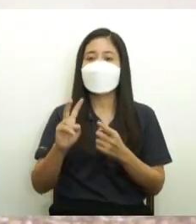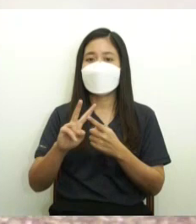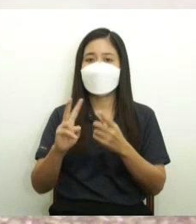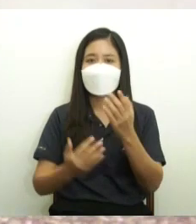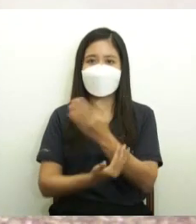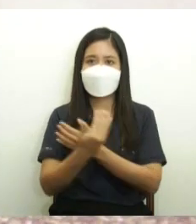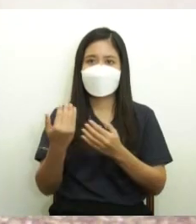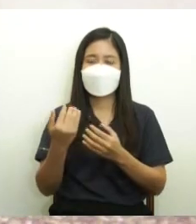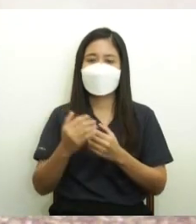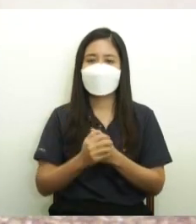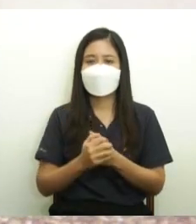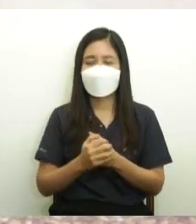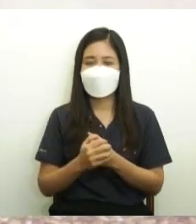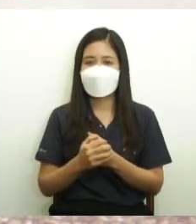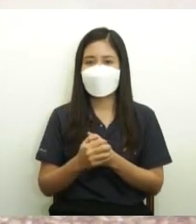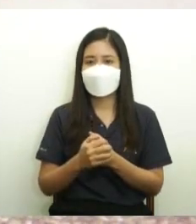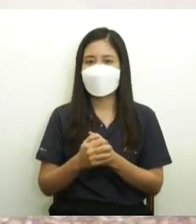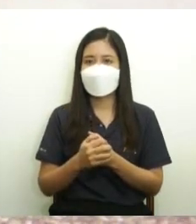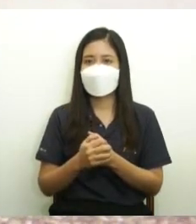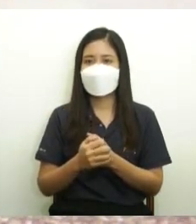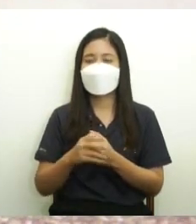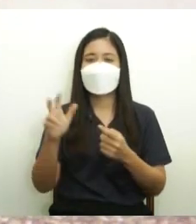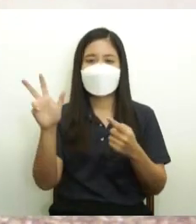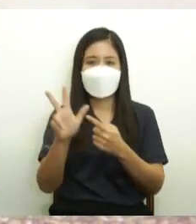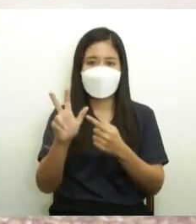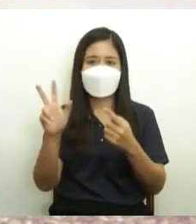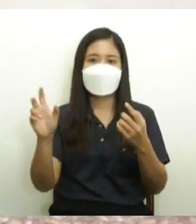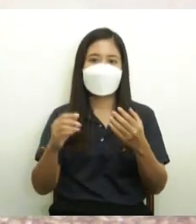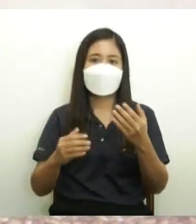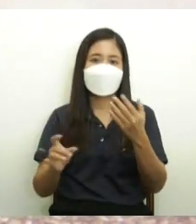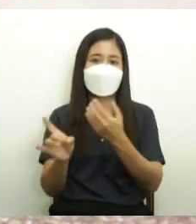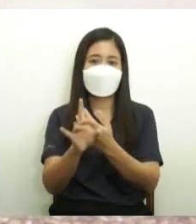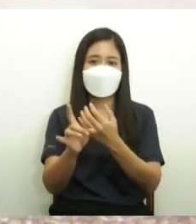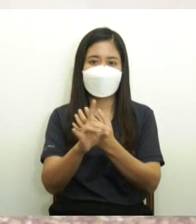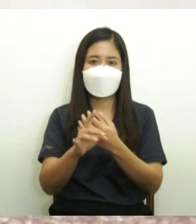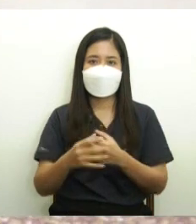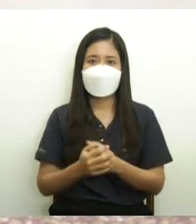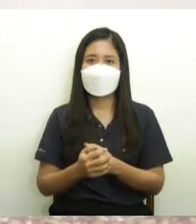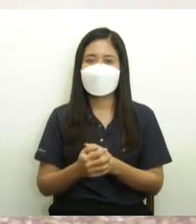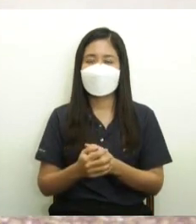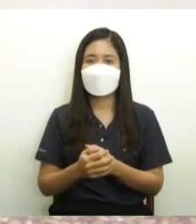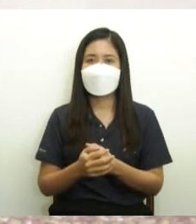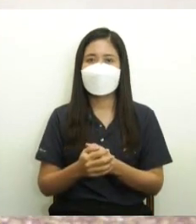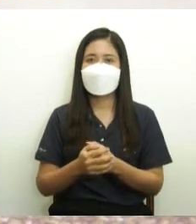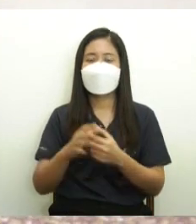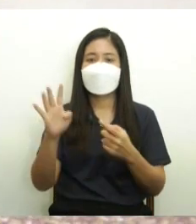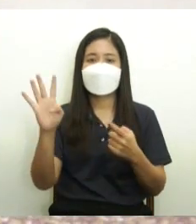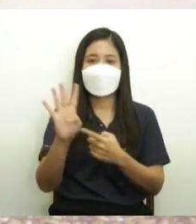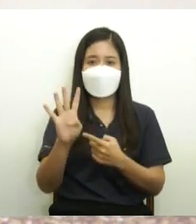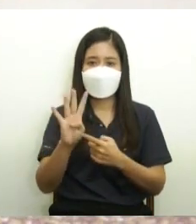opportunity มิติด้านโอกาสมิติที่3 quality มิติด้านคุณภาพมิติที่